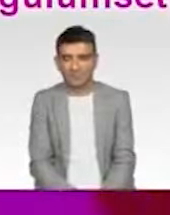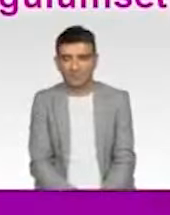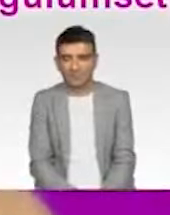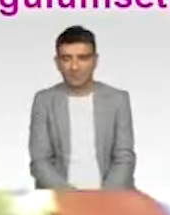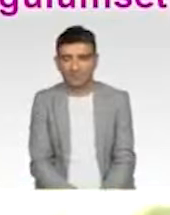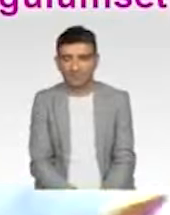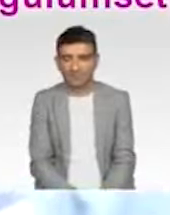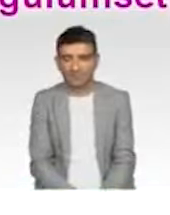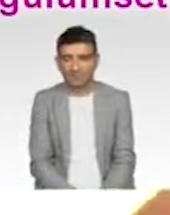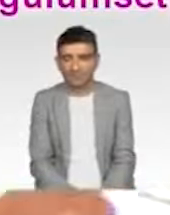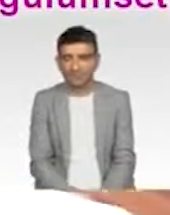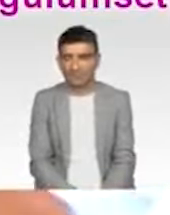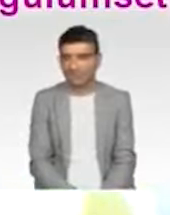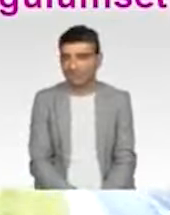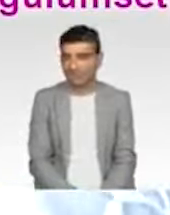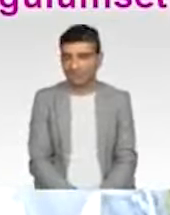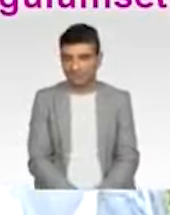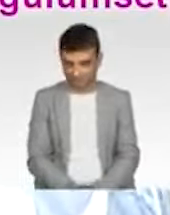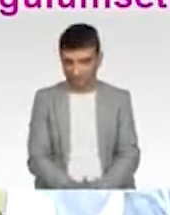Ya.